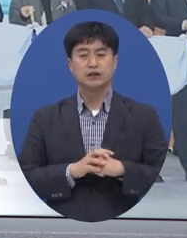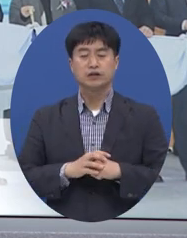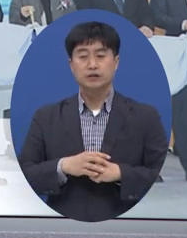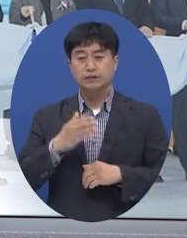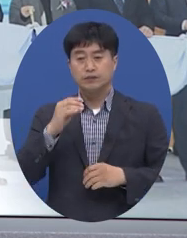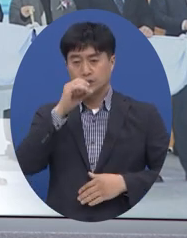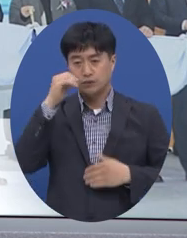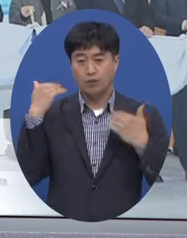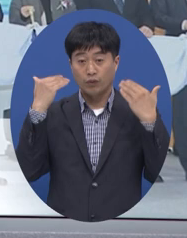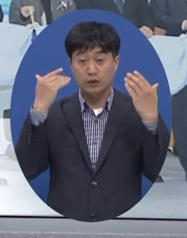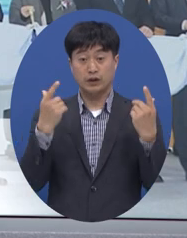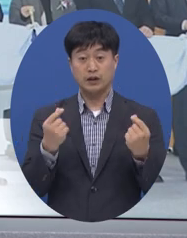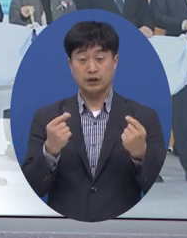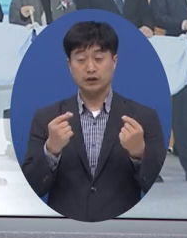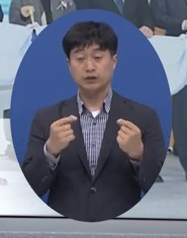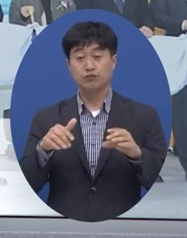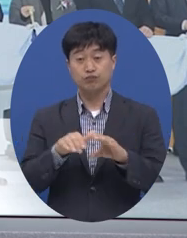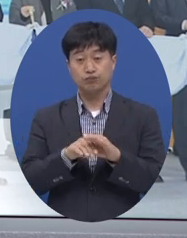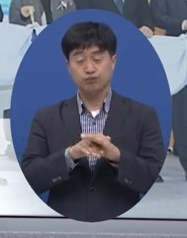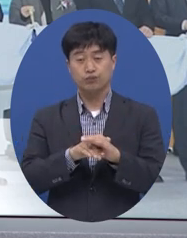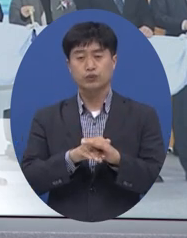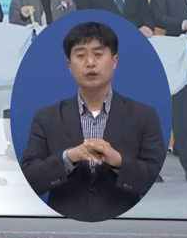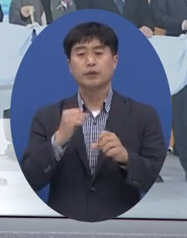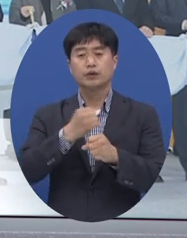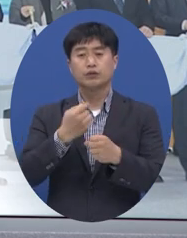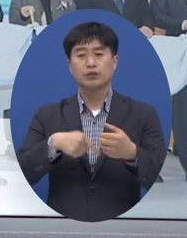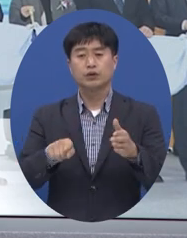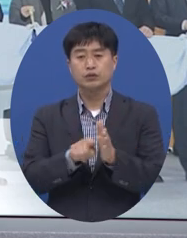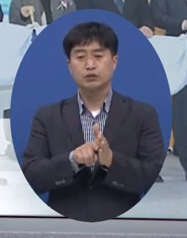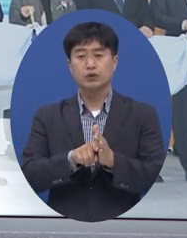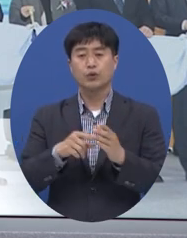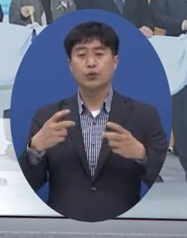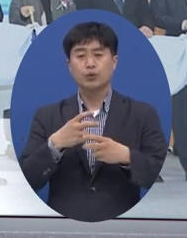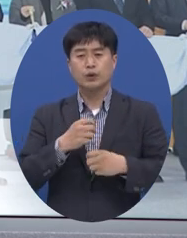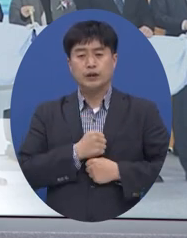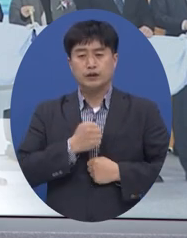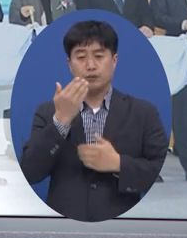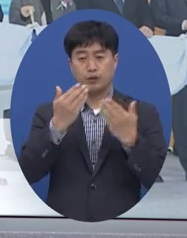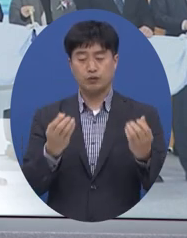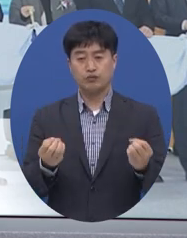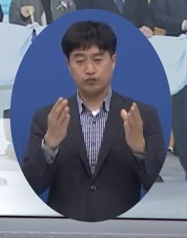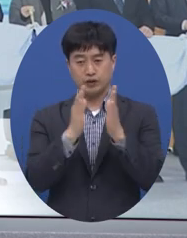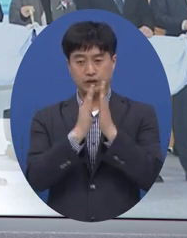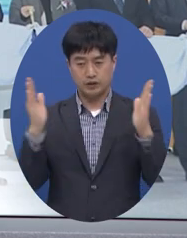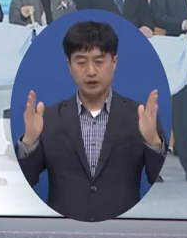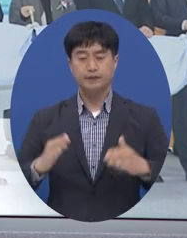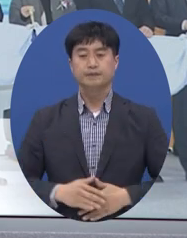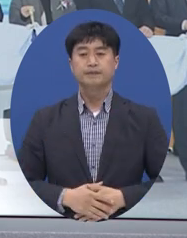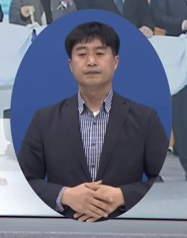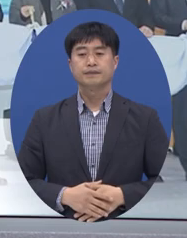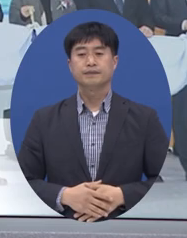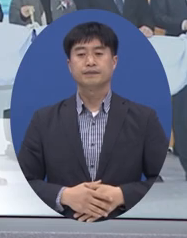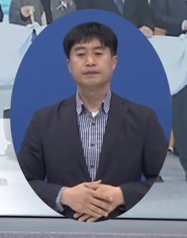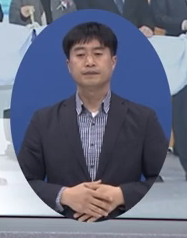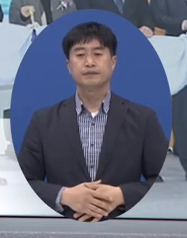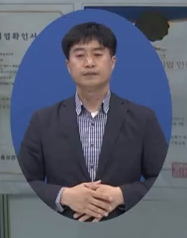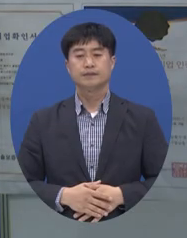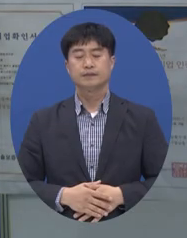문화를 만들기 위해 올해로 네 번째 교통안전 박람회를 개최했습니다. 경기 북부 김태 기자의 보도입니다.